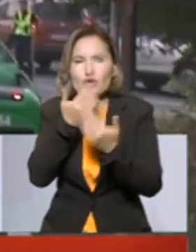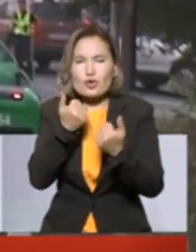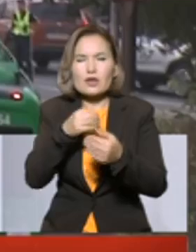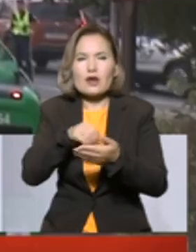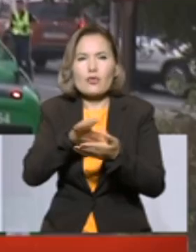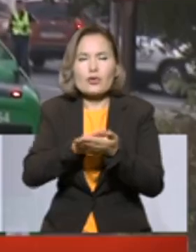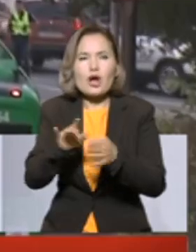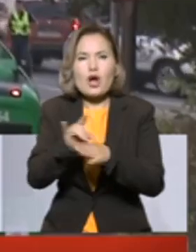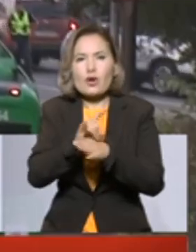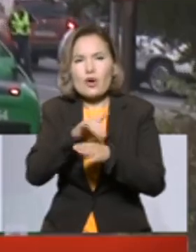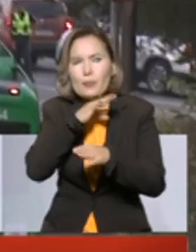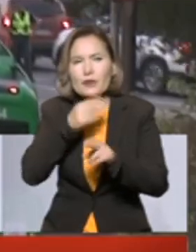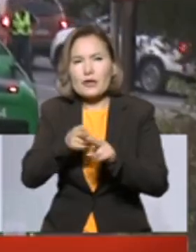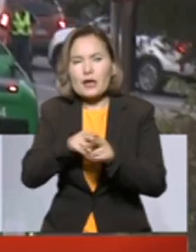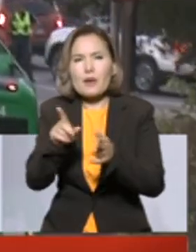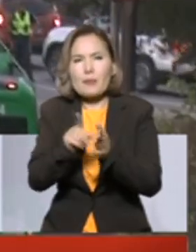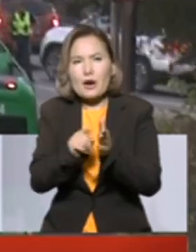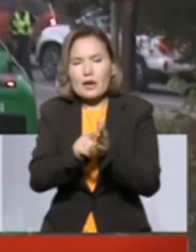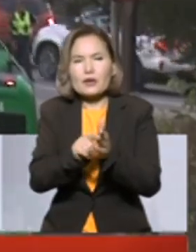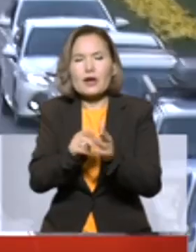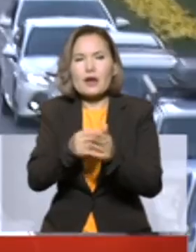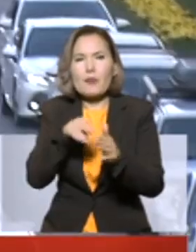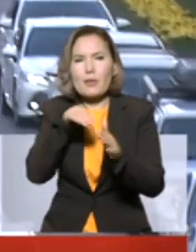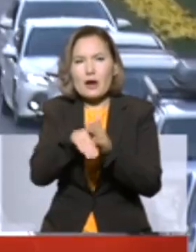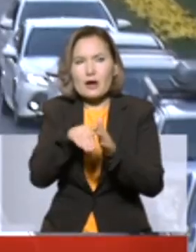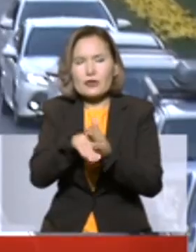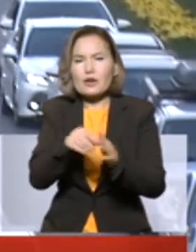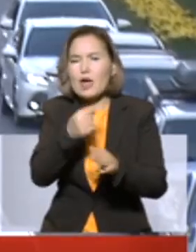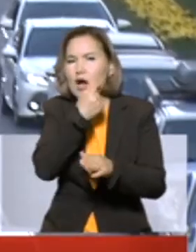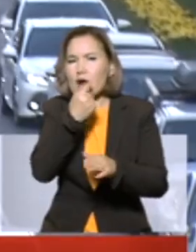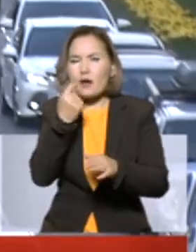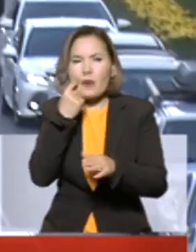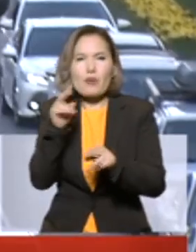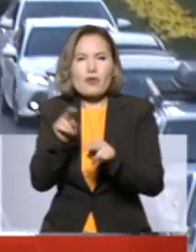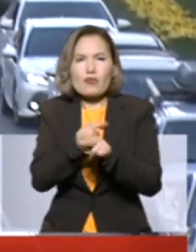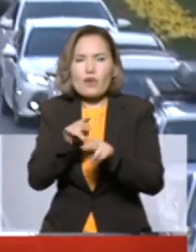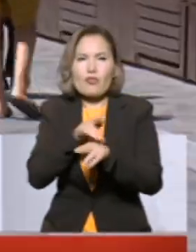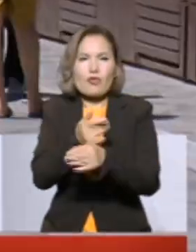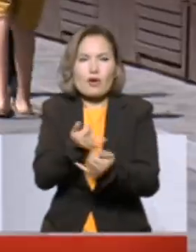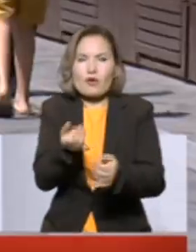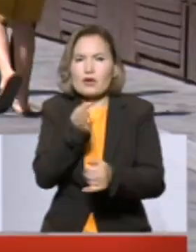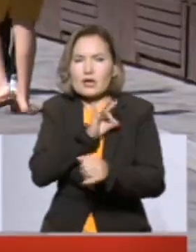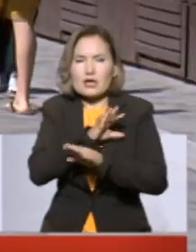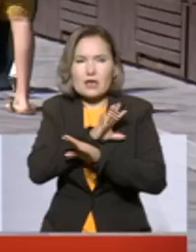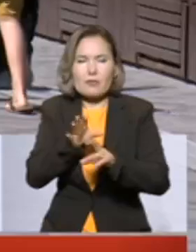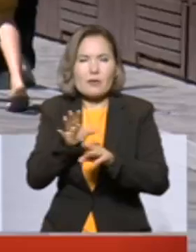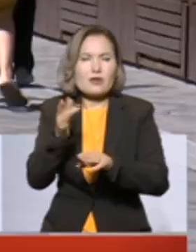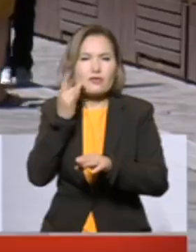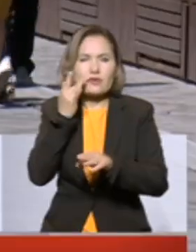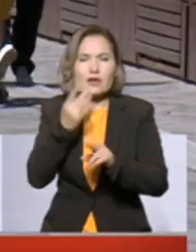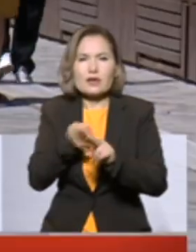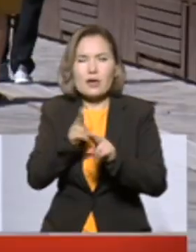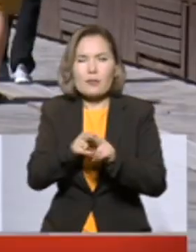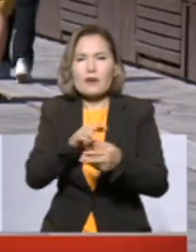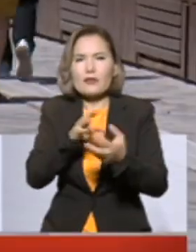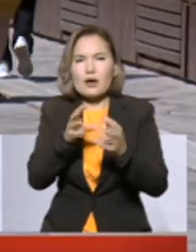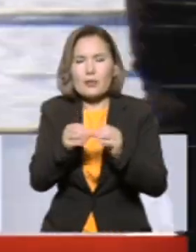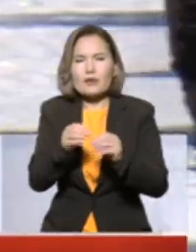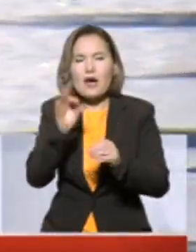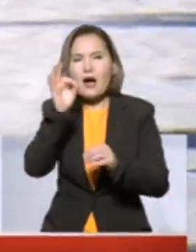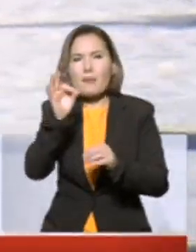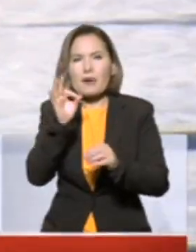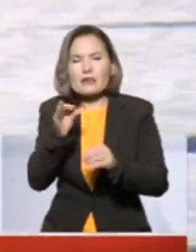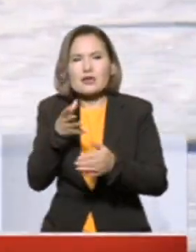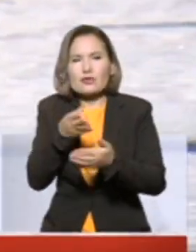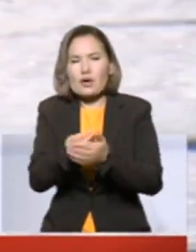кейбір клиенттер өздерінің зейнетақы төлемдерін ешқандай тіс дәрігерінің қызметін алмай, делдалдар арқылы ақшалай сияқы төлеп